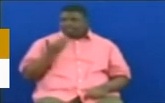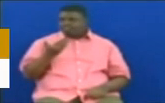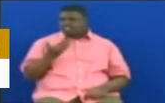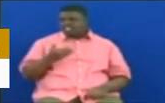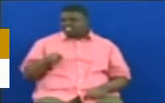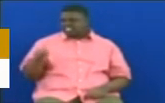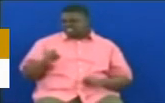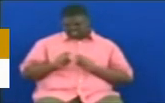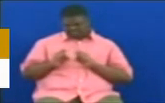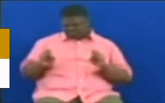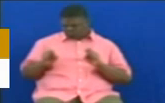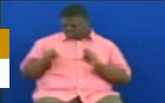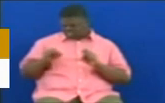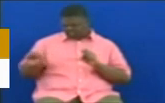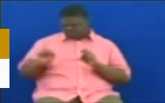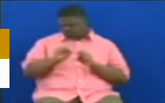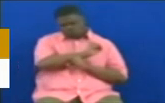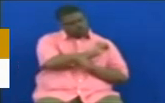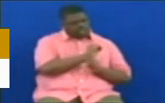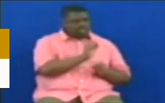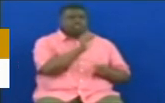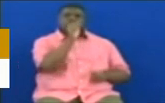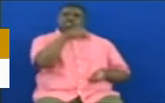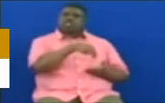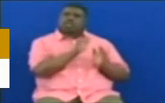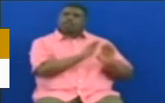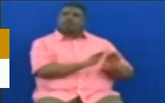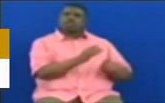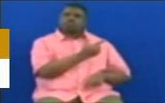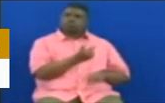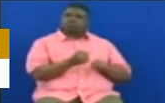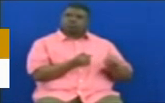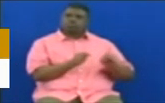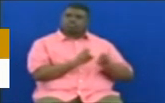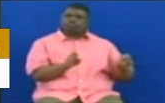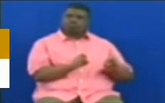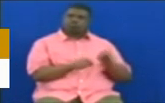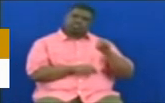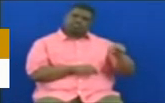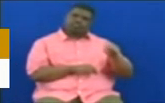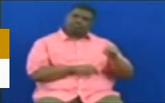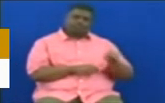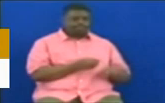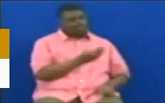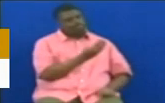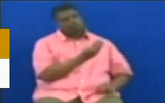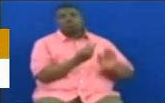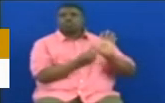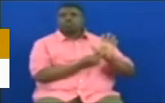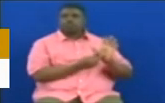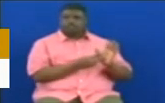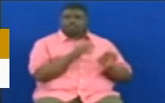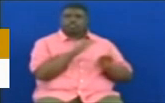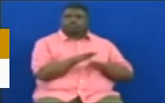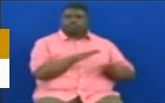hiki, kipengele hiki tukakifuta, ikasimama tukabaki na kifungu hiko cha 47 ambayo